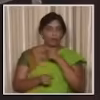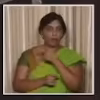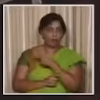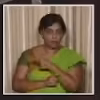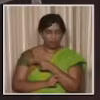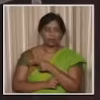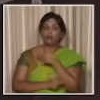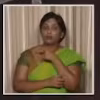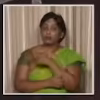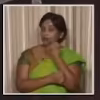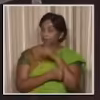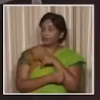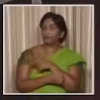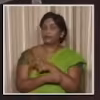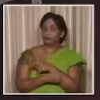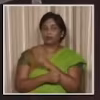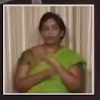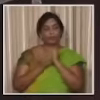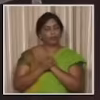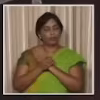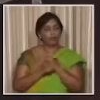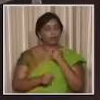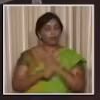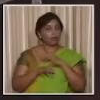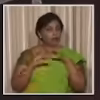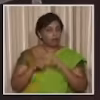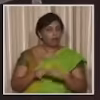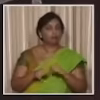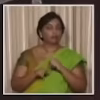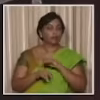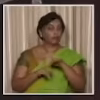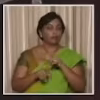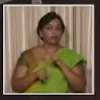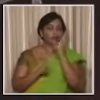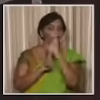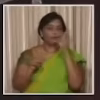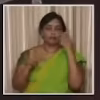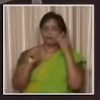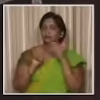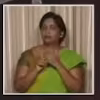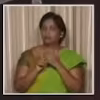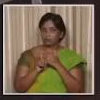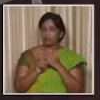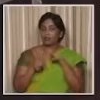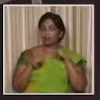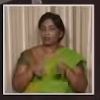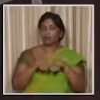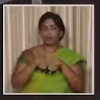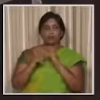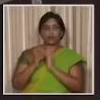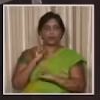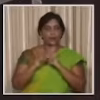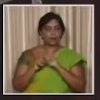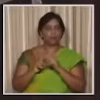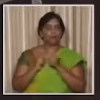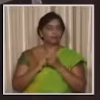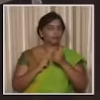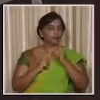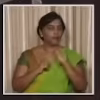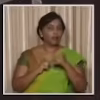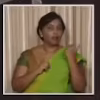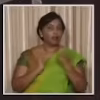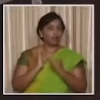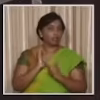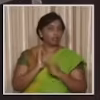ඉන්නවා ඒ නිසා මේ සියලු රජයේ සතු ඉඩම් එක තැනකට ගෙනෙල්ලා දැන් කෘෂිකර්මාන්තයෙන් තරුණයෝ යනවා